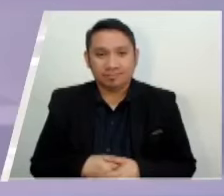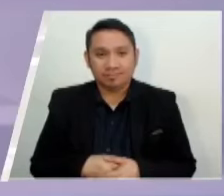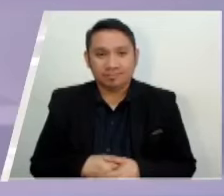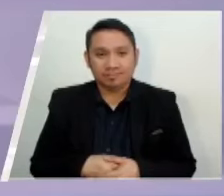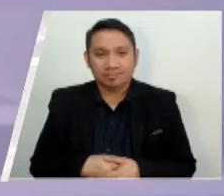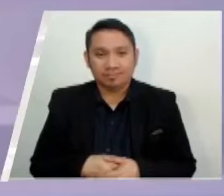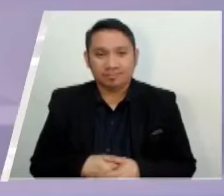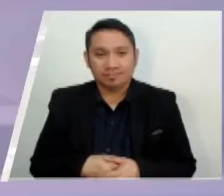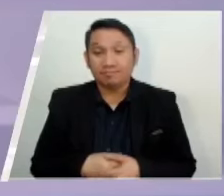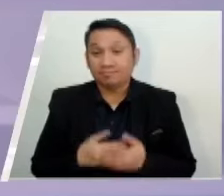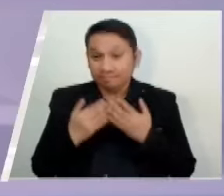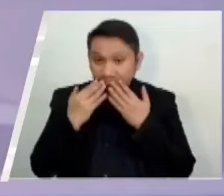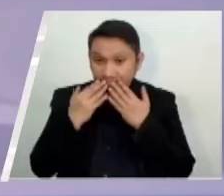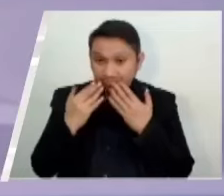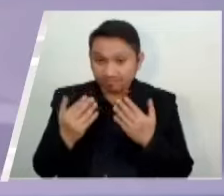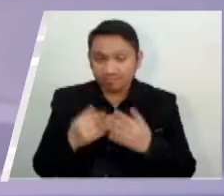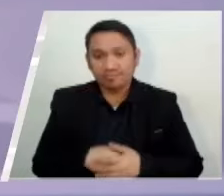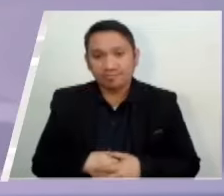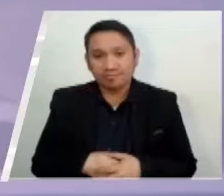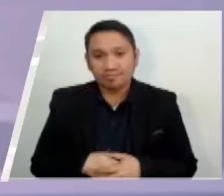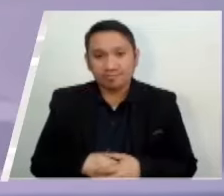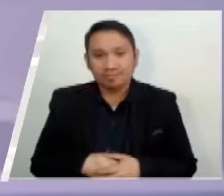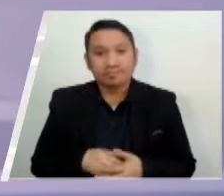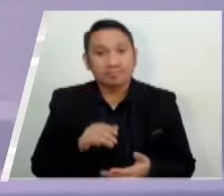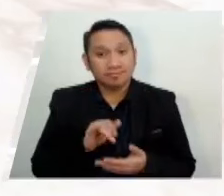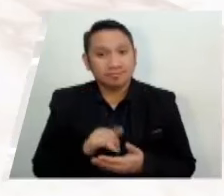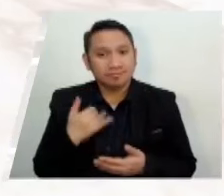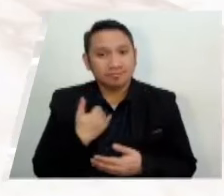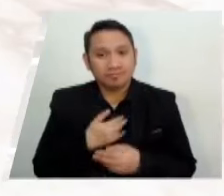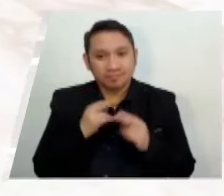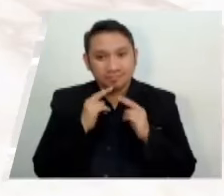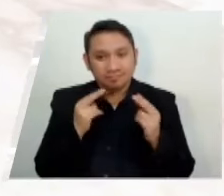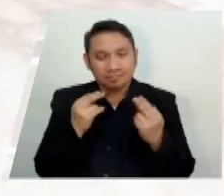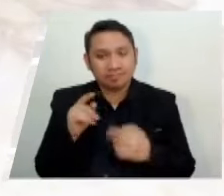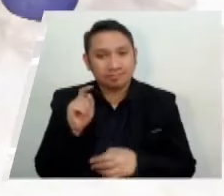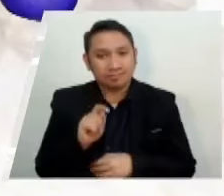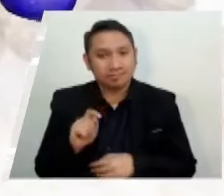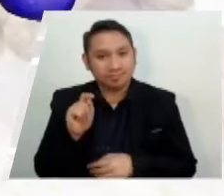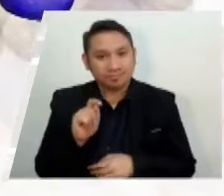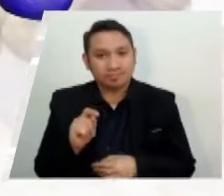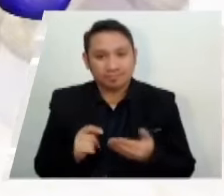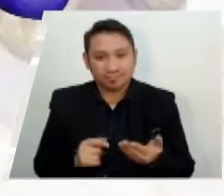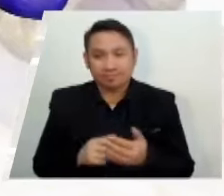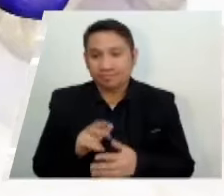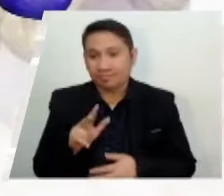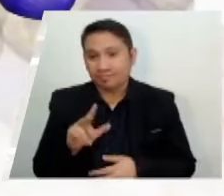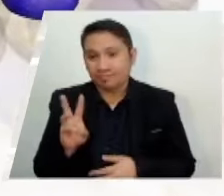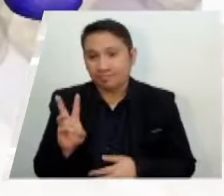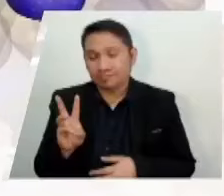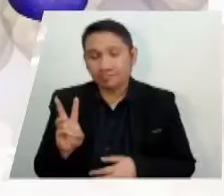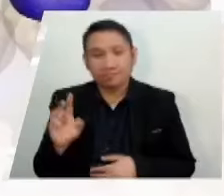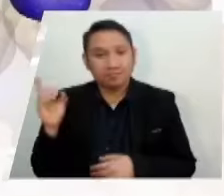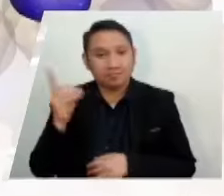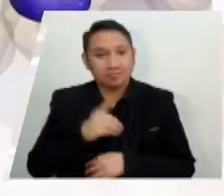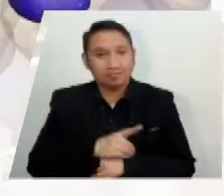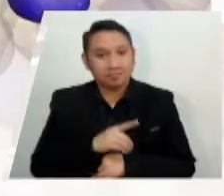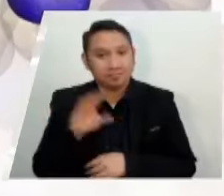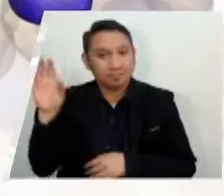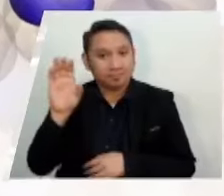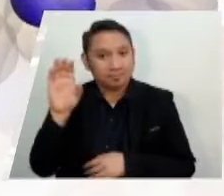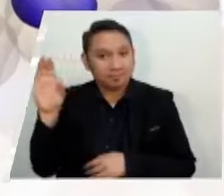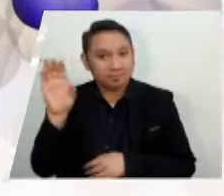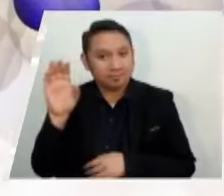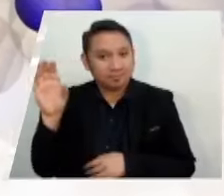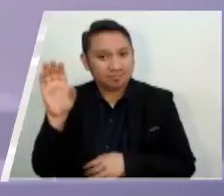Salamat sa iyo, Aubrey. Thanks, Aubrey. At yan ang mga balita ngayong Martes. Mga kapuso, 36 days na lang, Pasko na. Ako po si